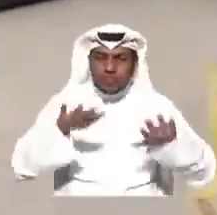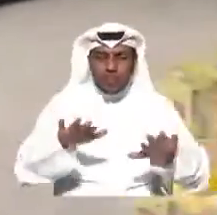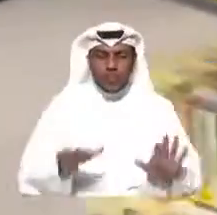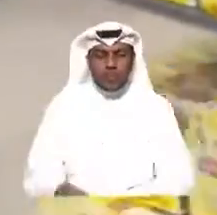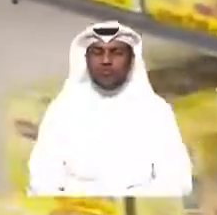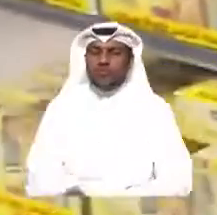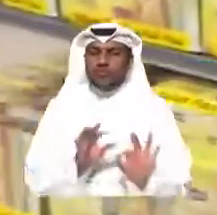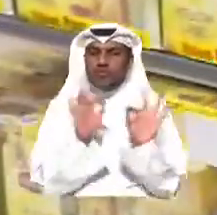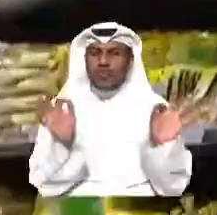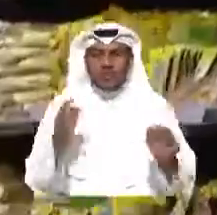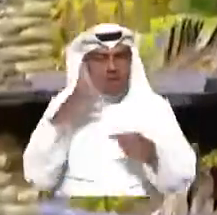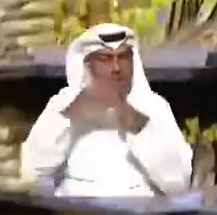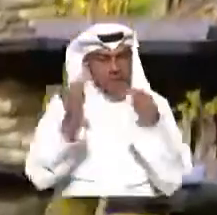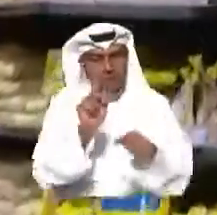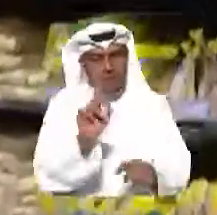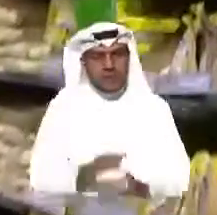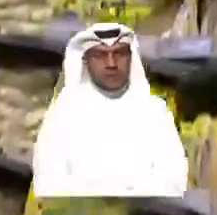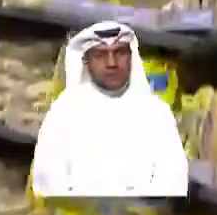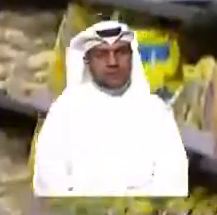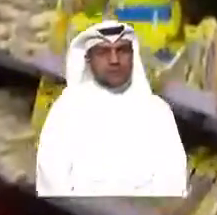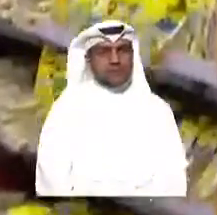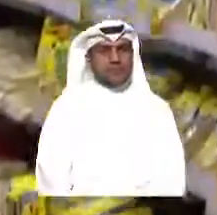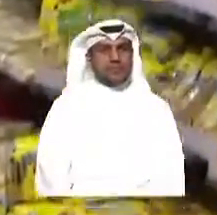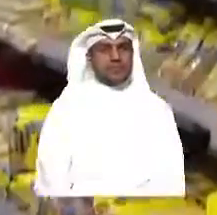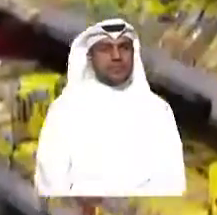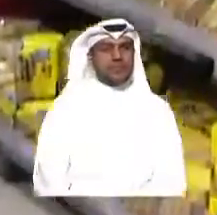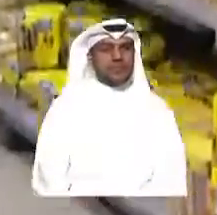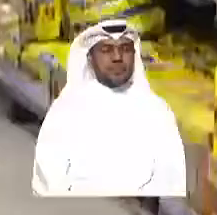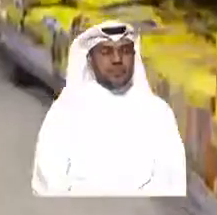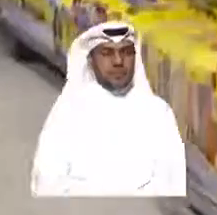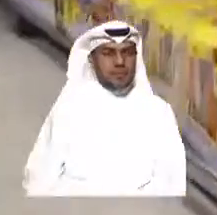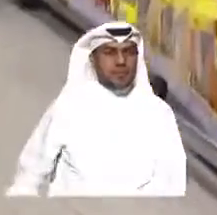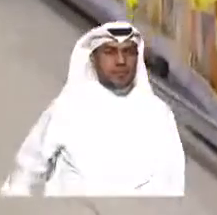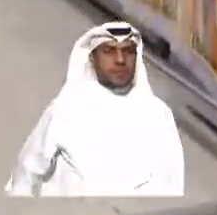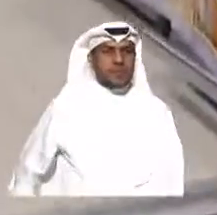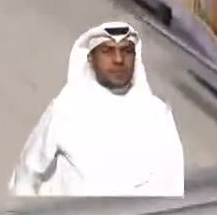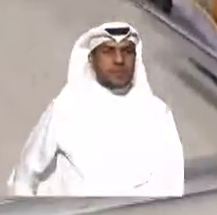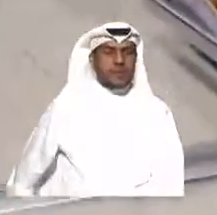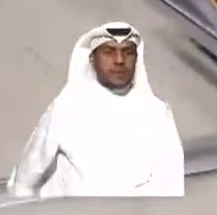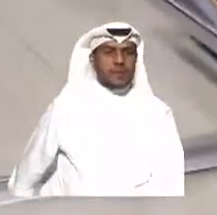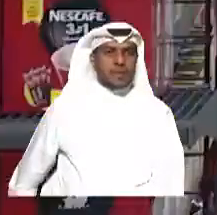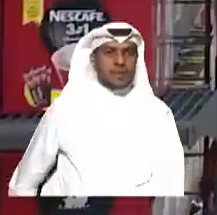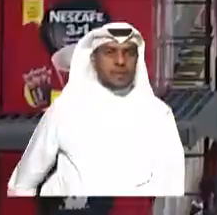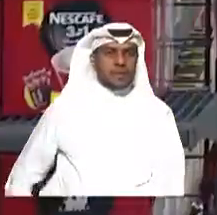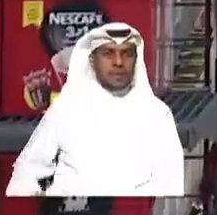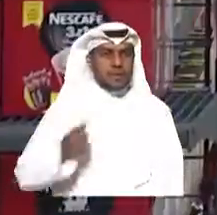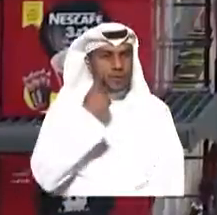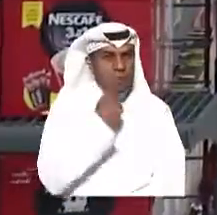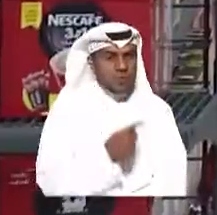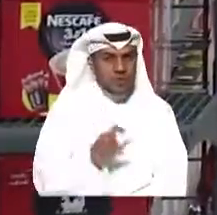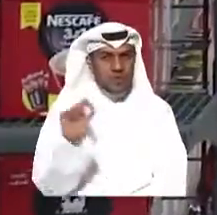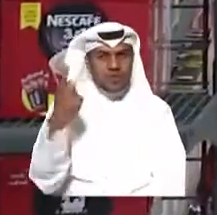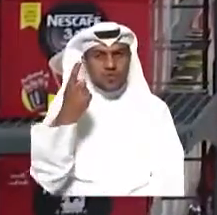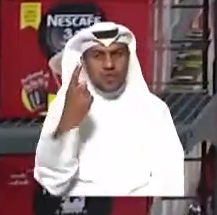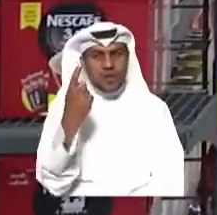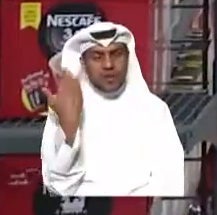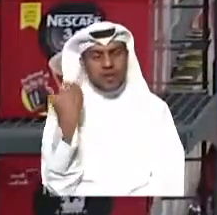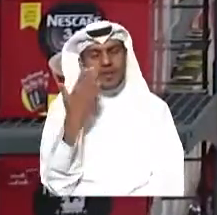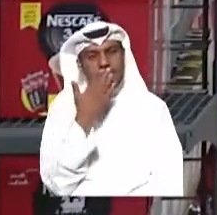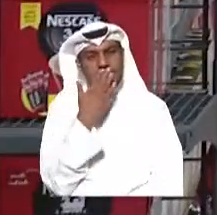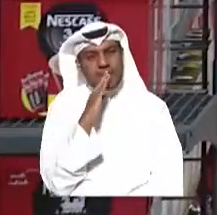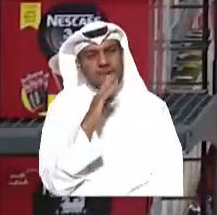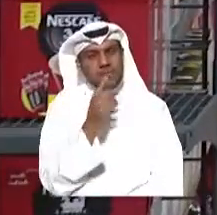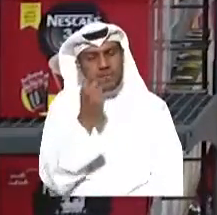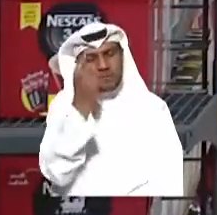الحالية والقادمة. اليوم مر علينا من الحظر الجزئي قريب الشهر، الحمد لله الوضع